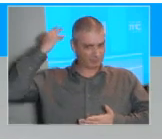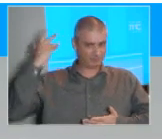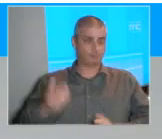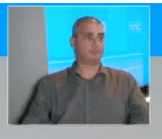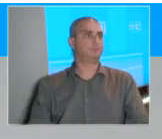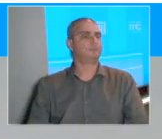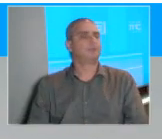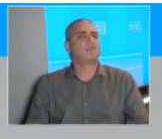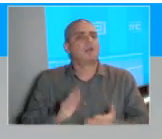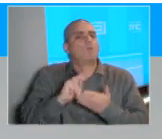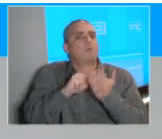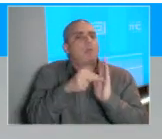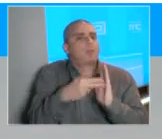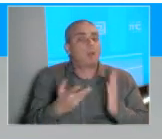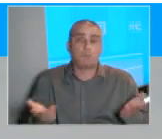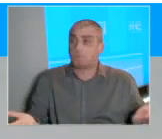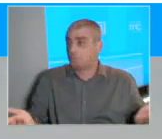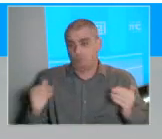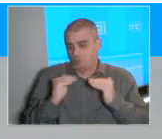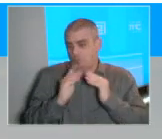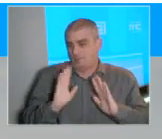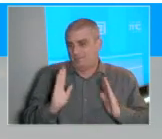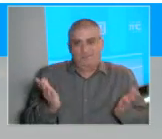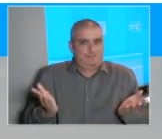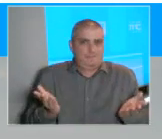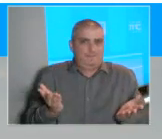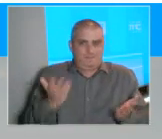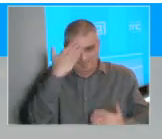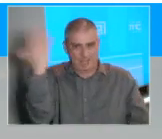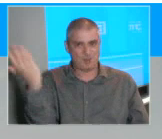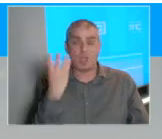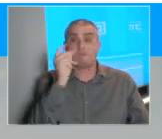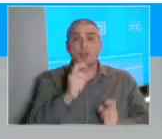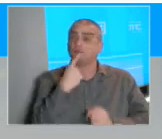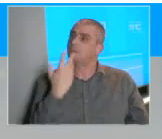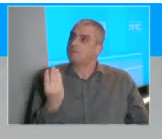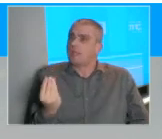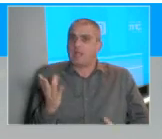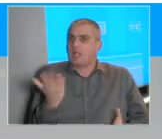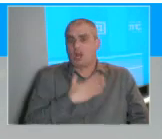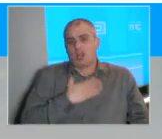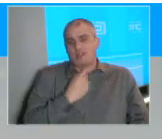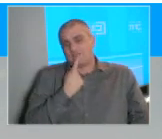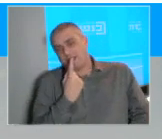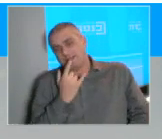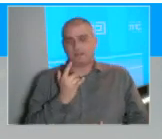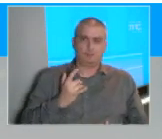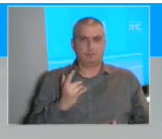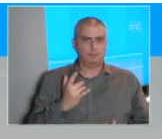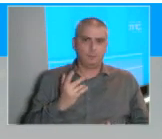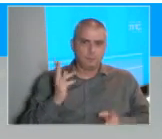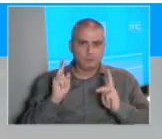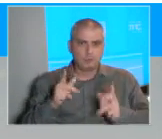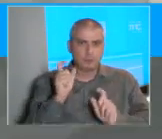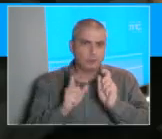גדולה. לא, אבל כפוליטיקאי אני מתכוון. כפוליטיקאי הוא לא מתאים, זה לא סוד. הרבה אנשים אומרים, רגע, אבל איך לא נעים להגיד, וכן נעים להגיד,